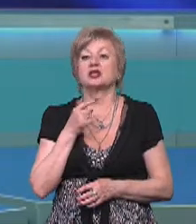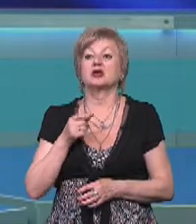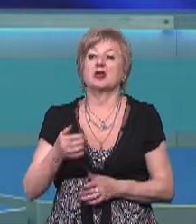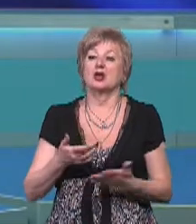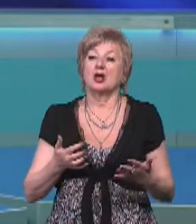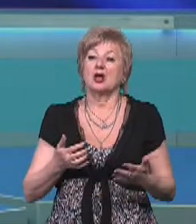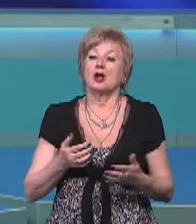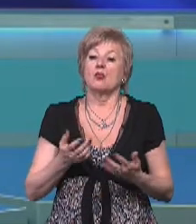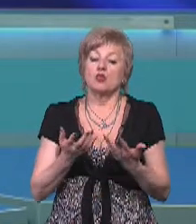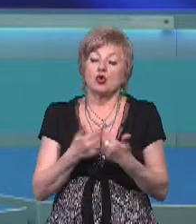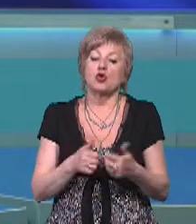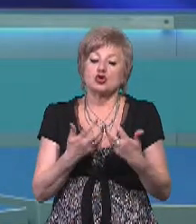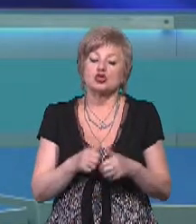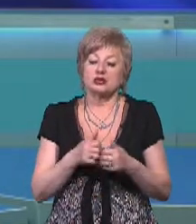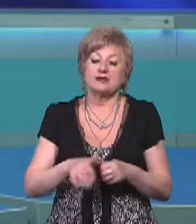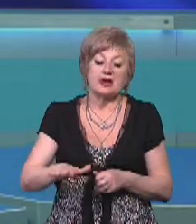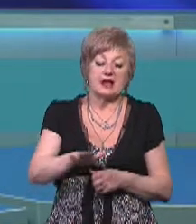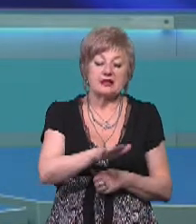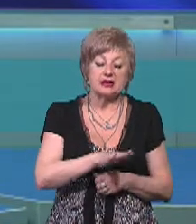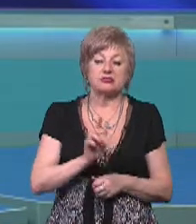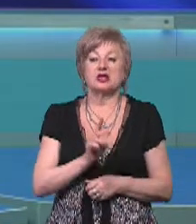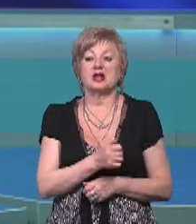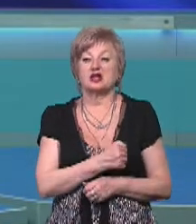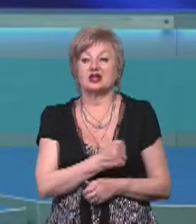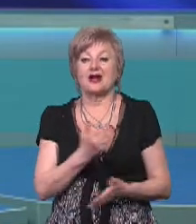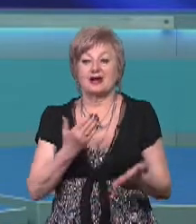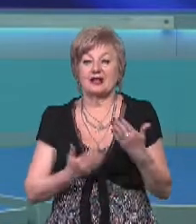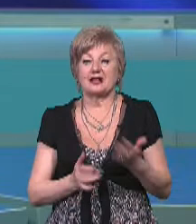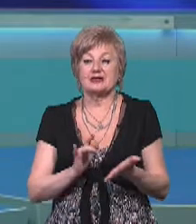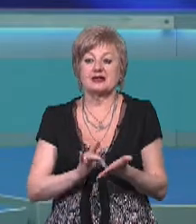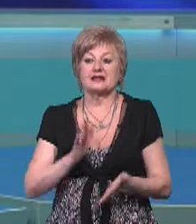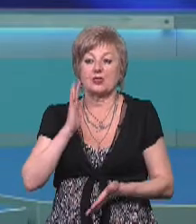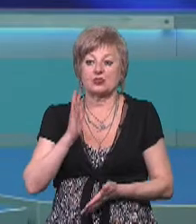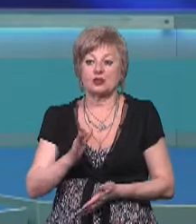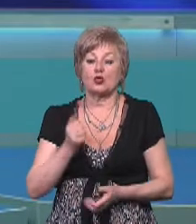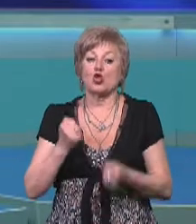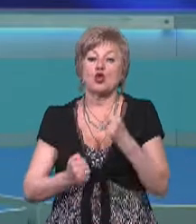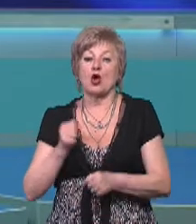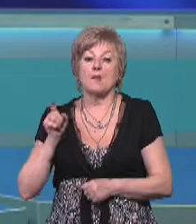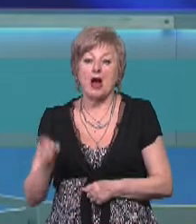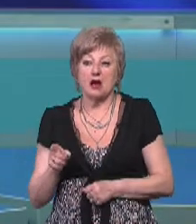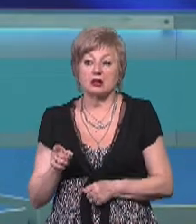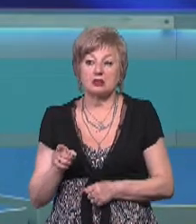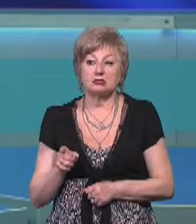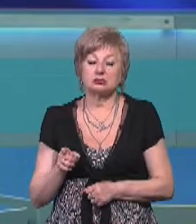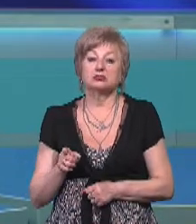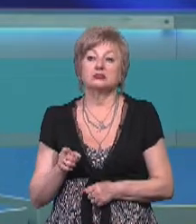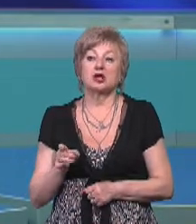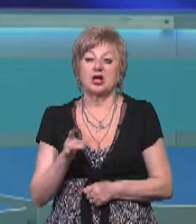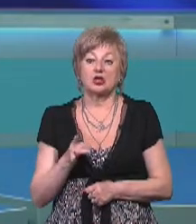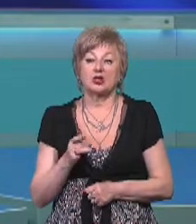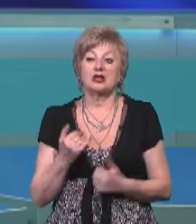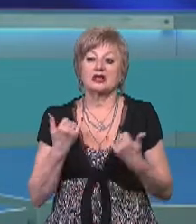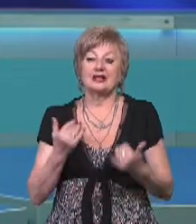логістичний, прораховували території. І, на жаль, якщо саме центром буде місто Токмак, такого укрупненого району,